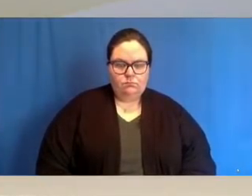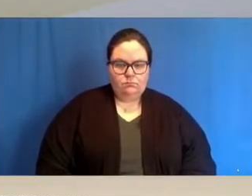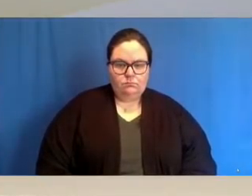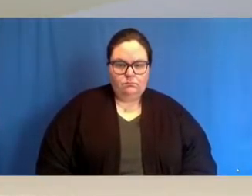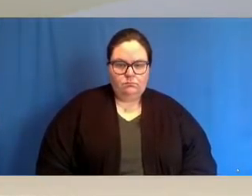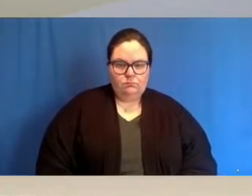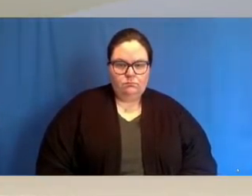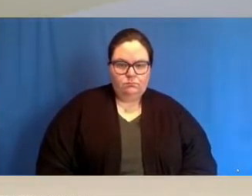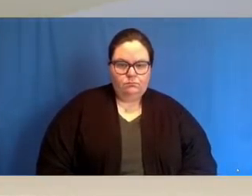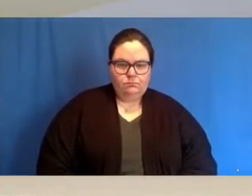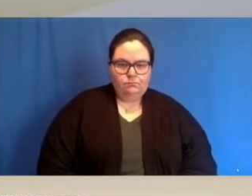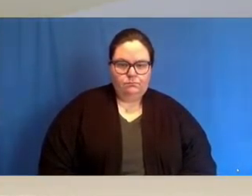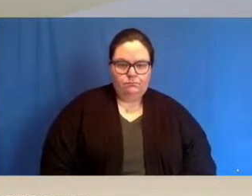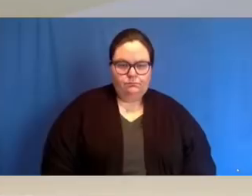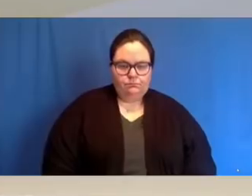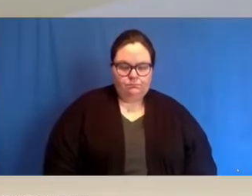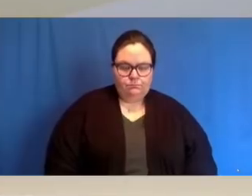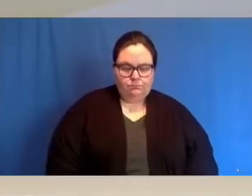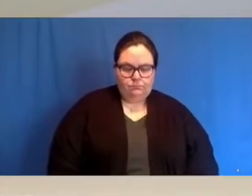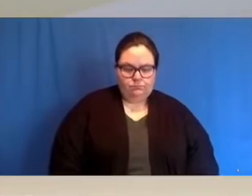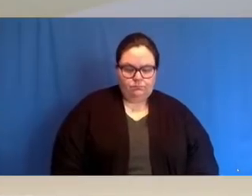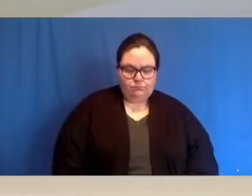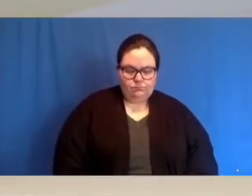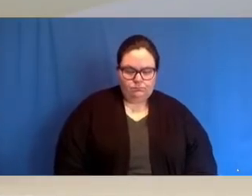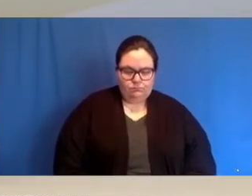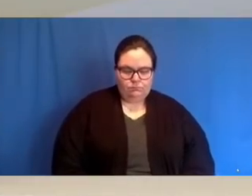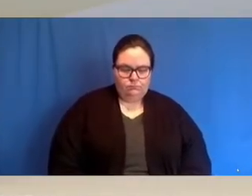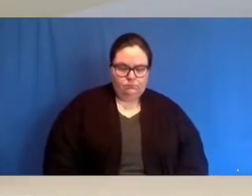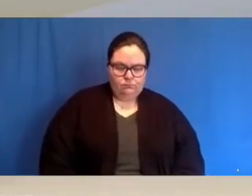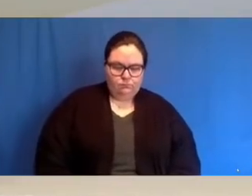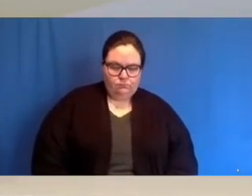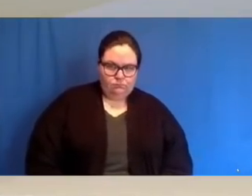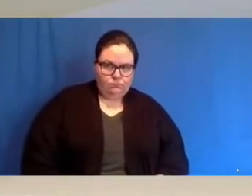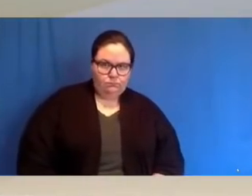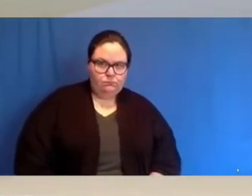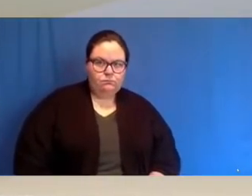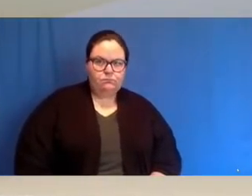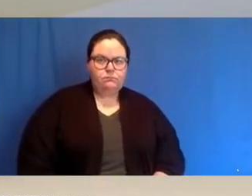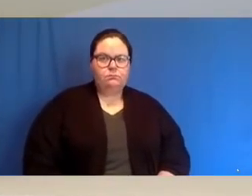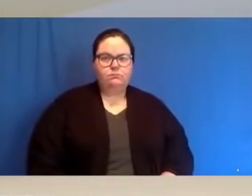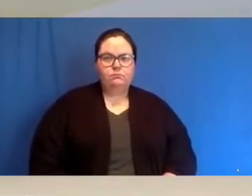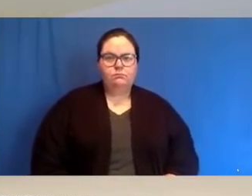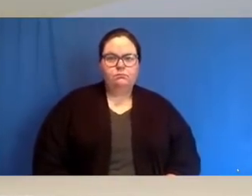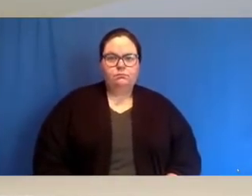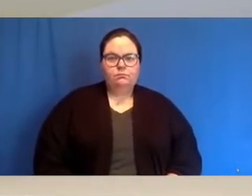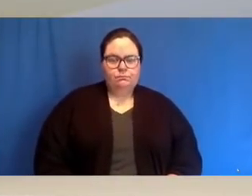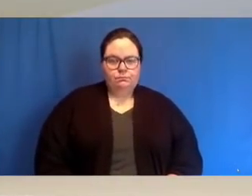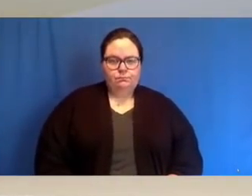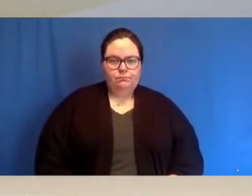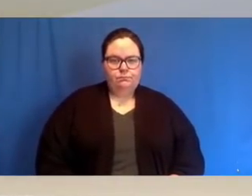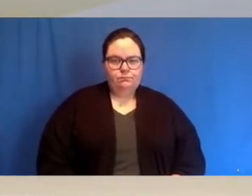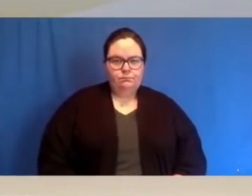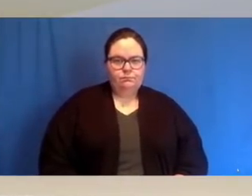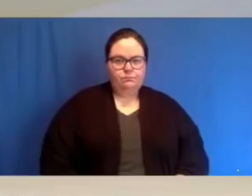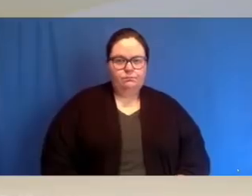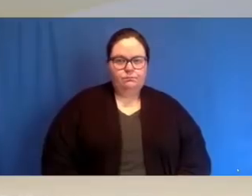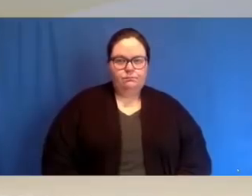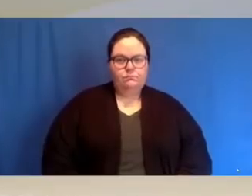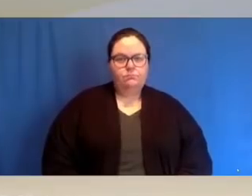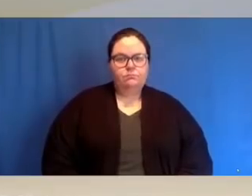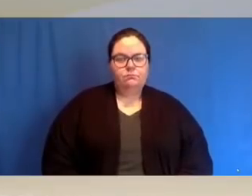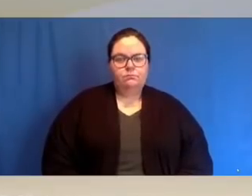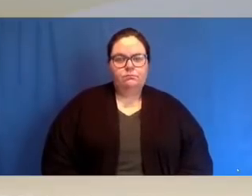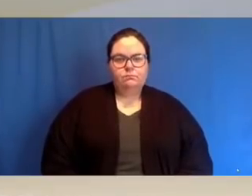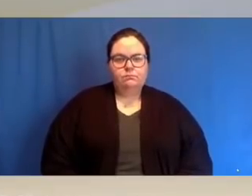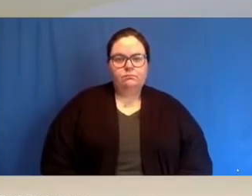je suis rassurée que les insulaires ici vont faire ça encore une fois. Et j'espère pour la